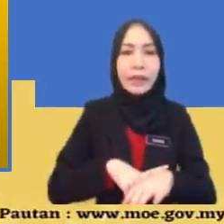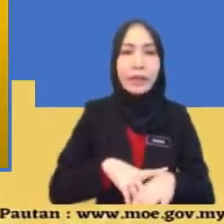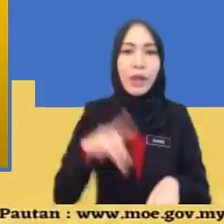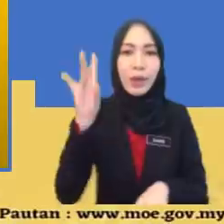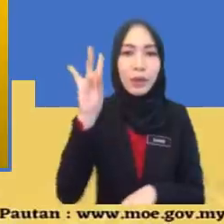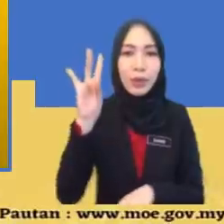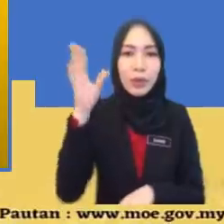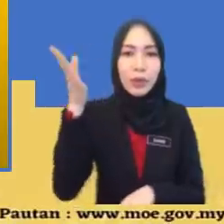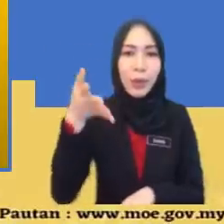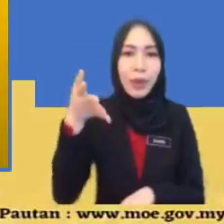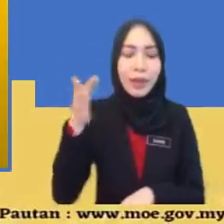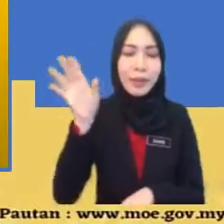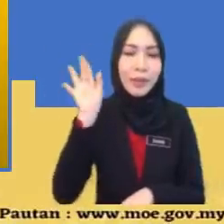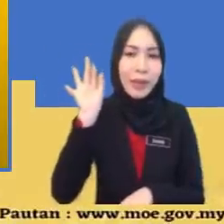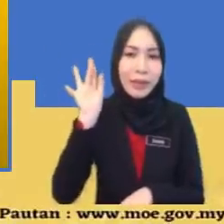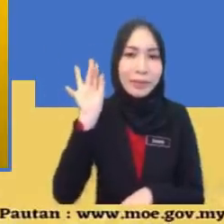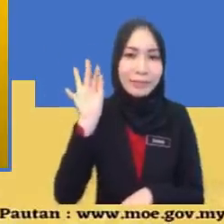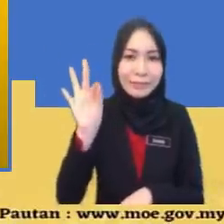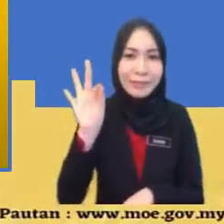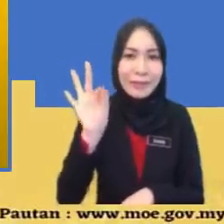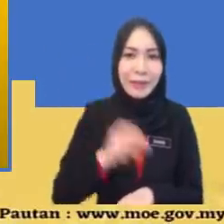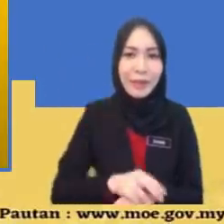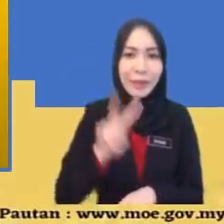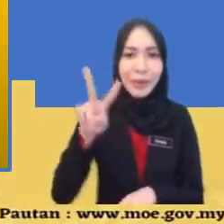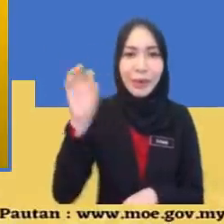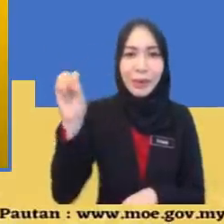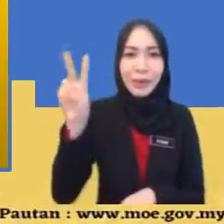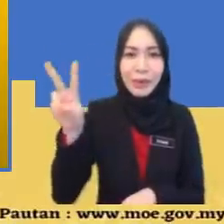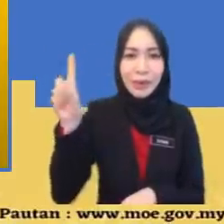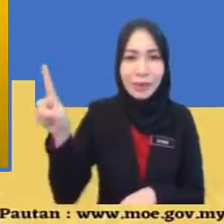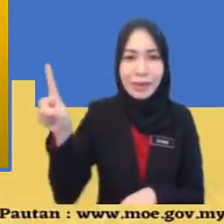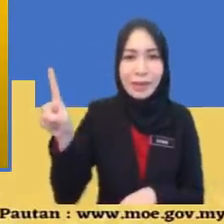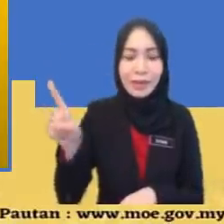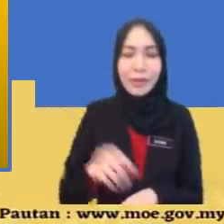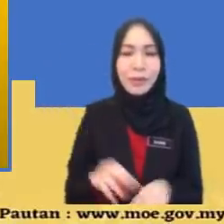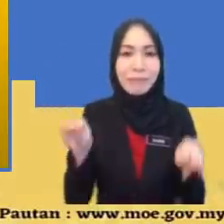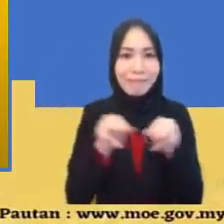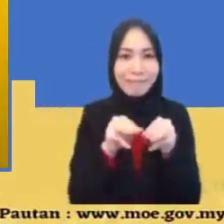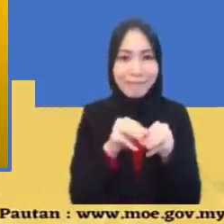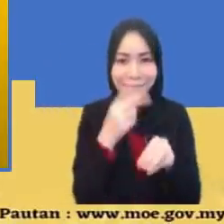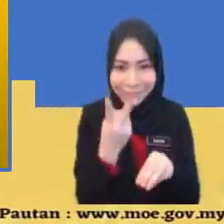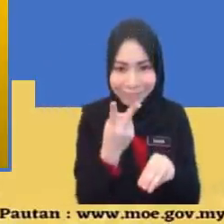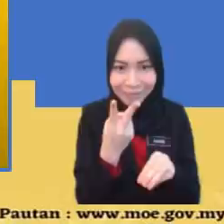2012 1 seperti yang tertera di krim Anda